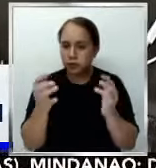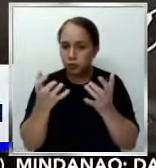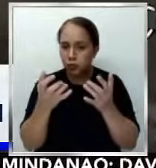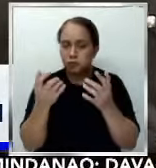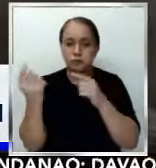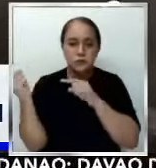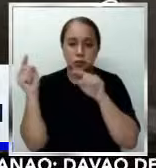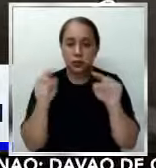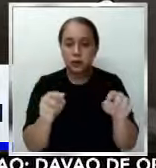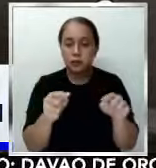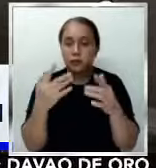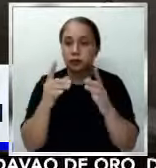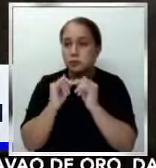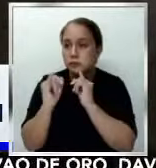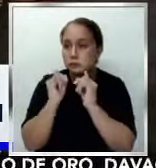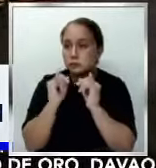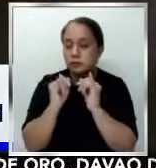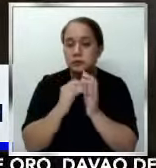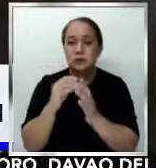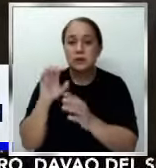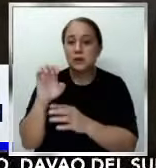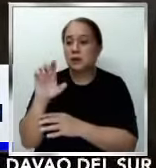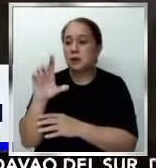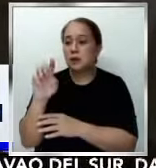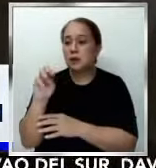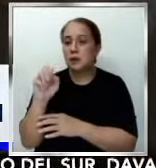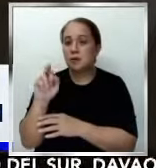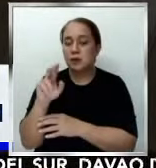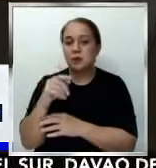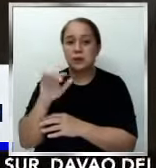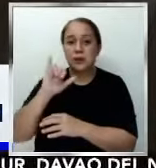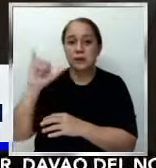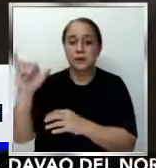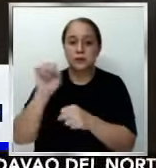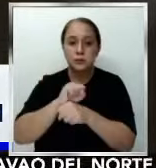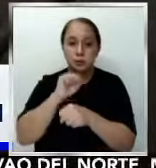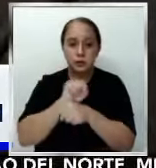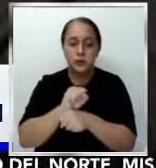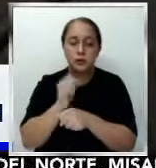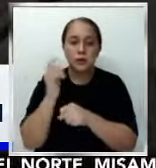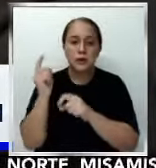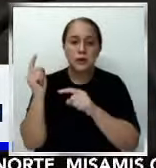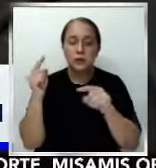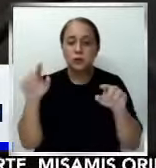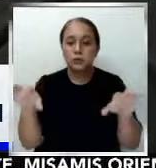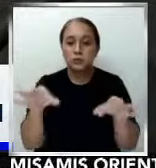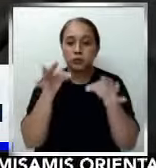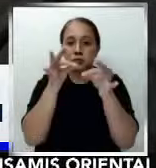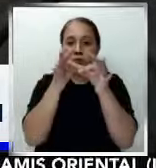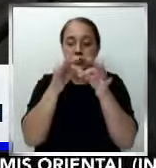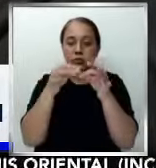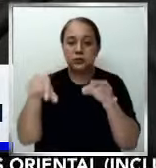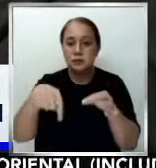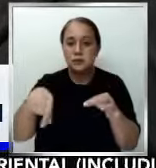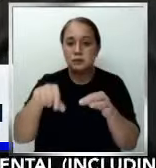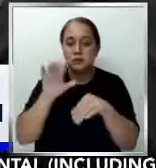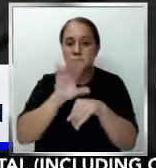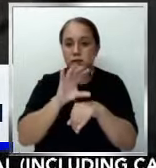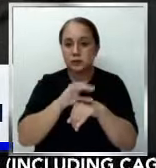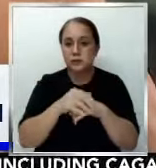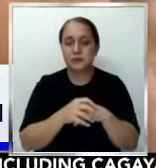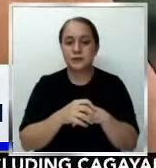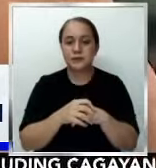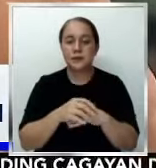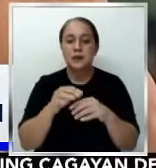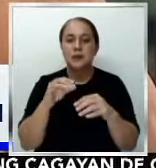nakausap namin. Tulad ni Elmar na nag-a-absent pa sa trabaho, makapag-misa lang sa Quiapo Church sa araw ng pista January